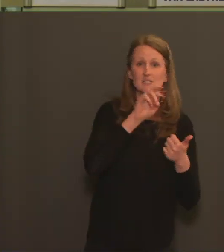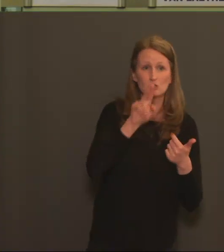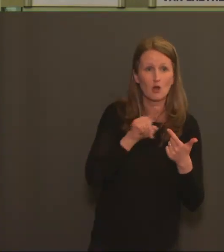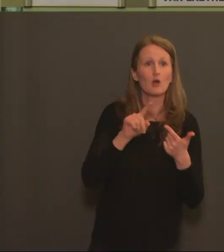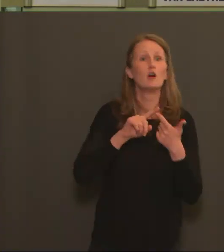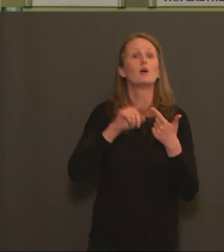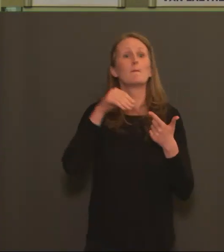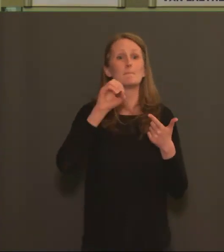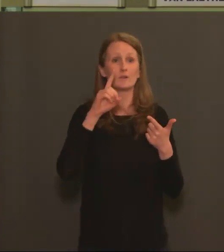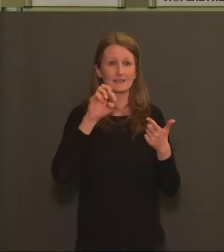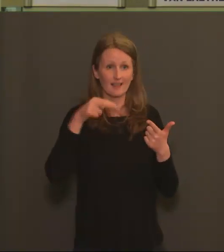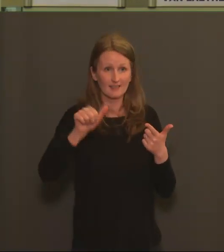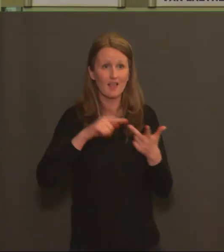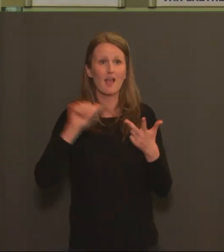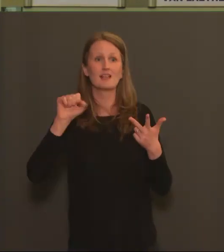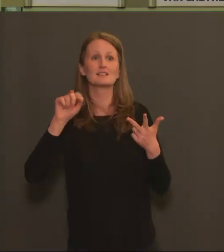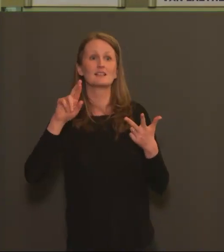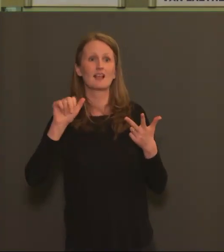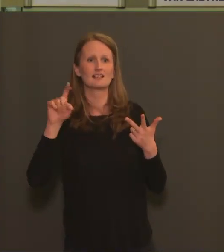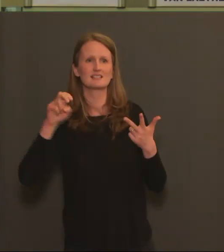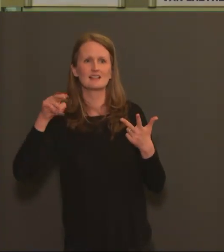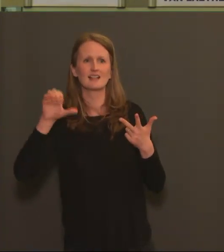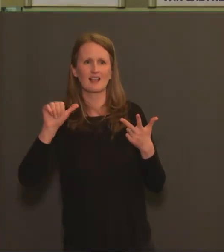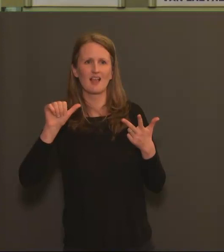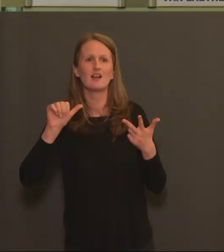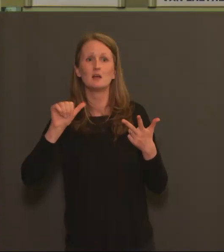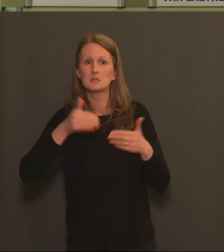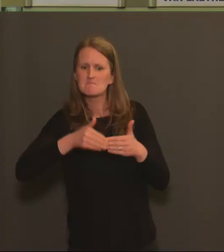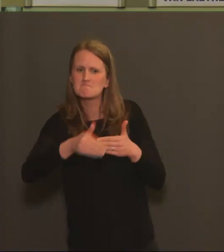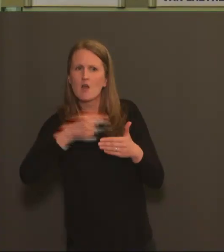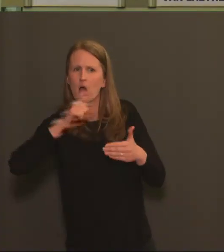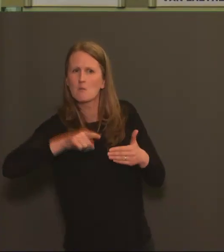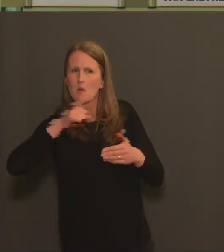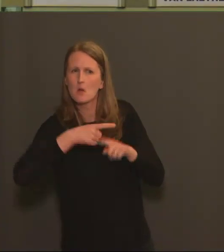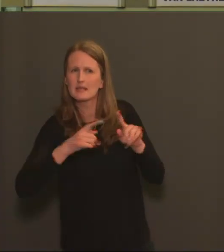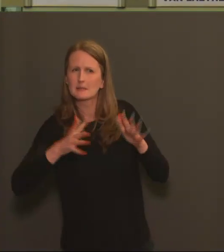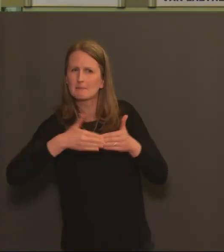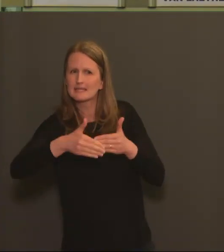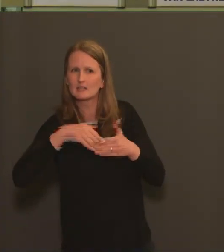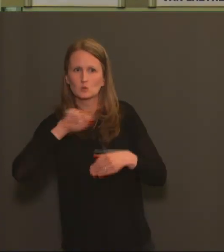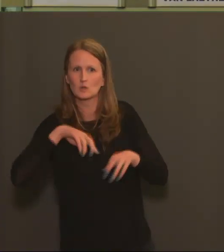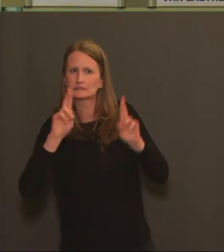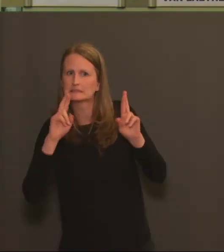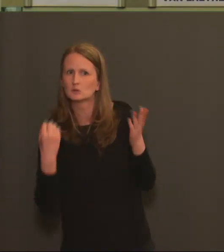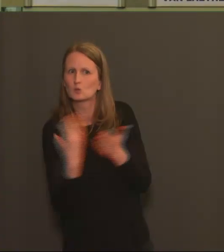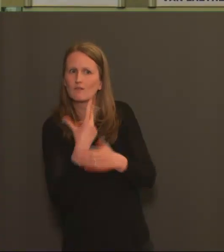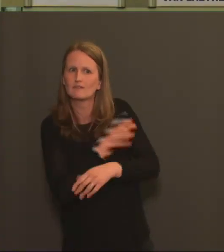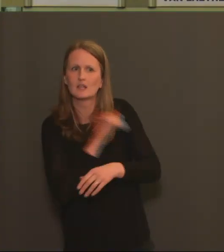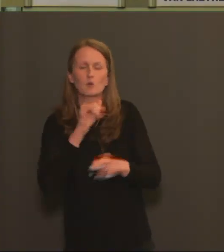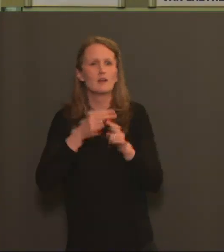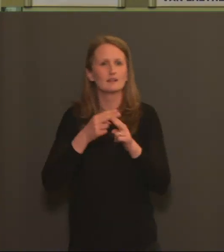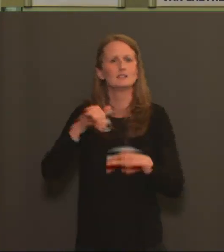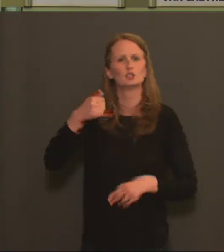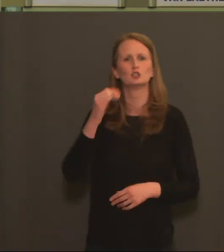& Johnson d'ici un mois et demi, en tout cas, on l'espère. Au vu de l'impact de cette vaccination